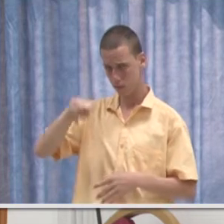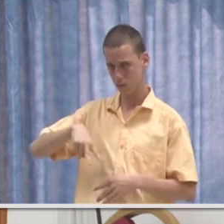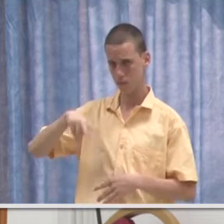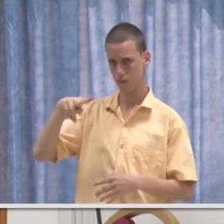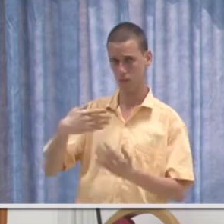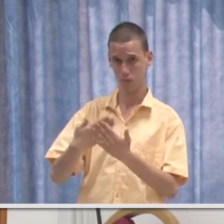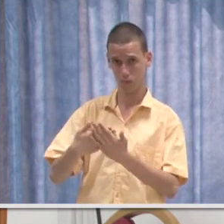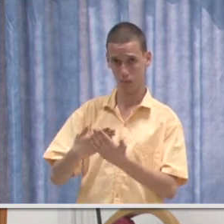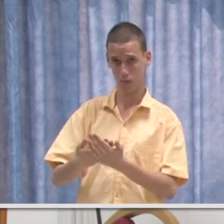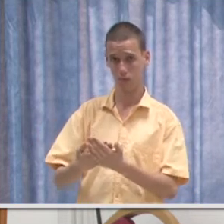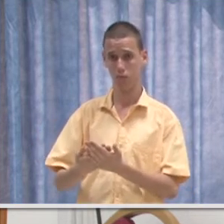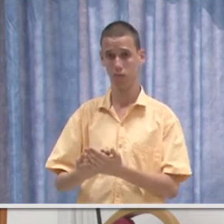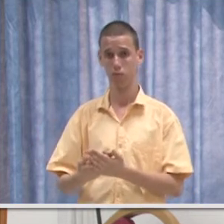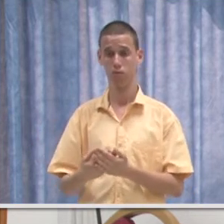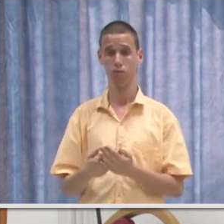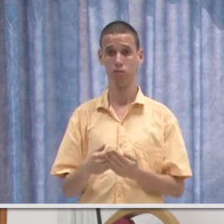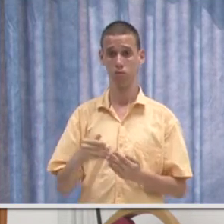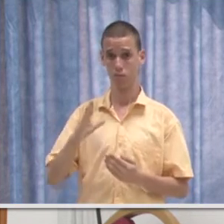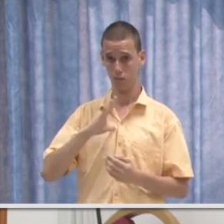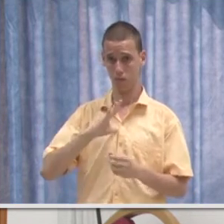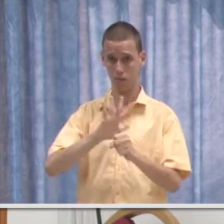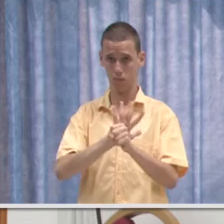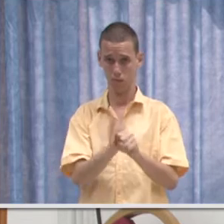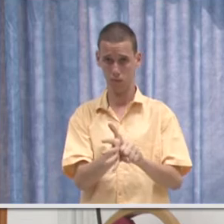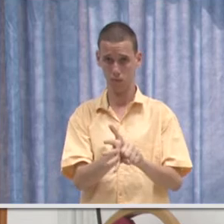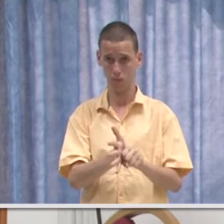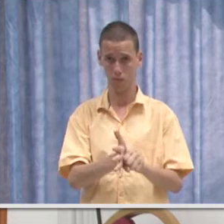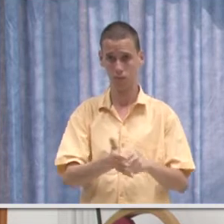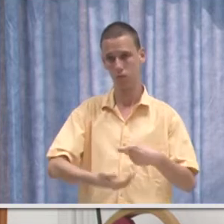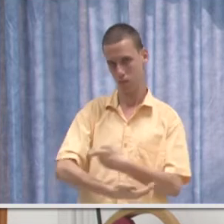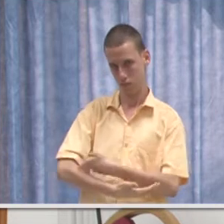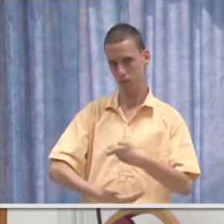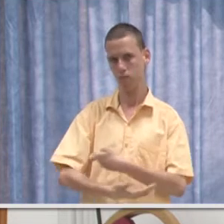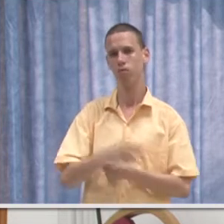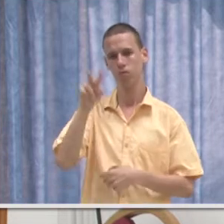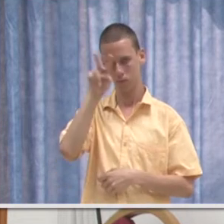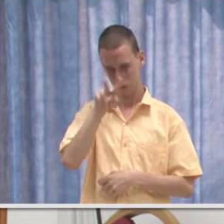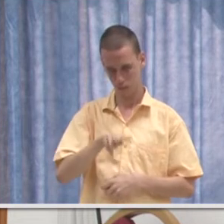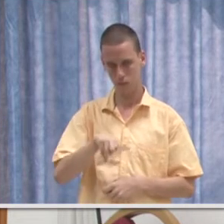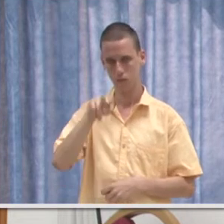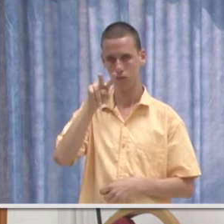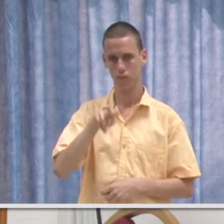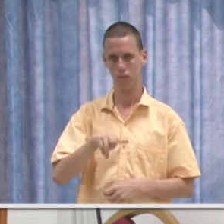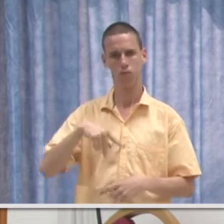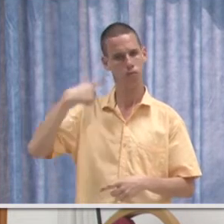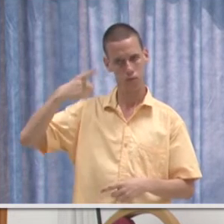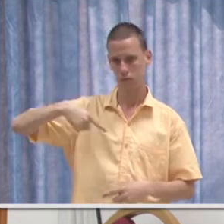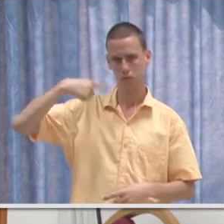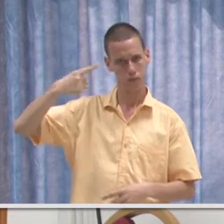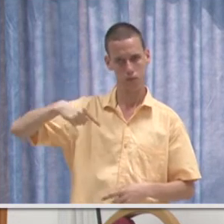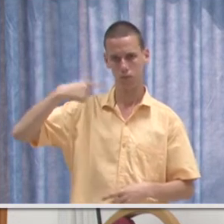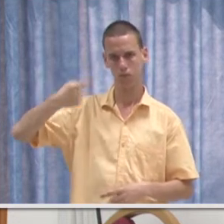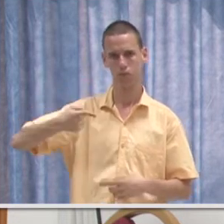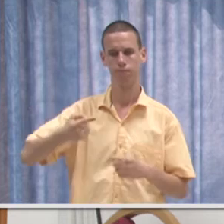dans critères qui nous en ont pour COVID, nous continuons à tester. So, nous pouvons rester actifs pour ça. Et nous